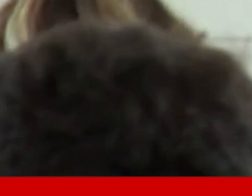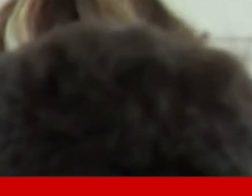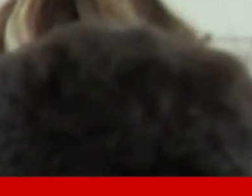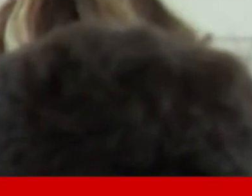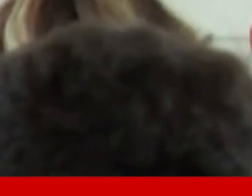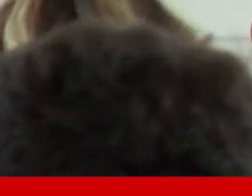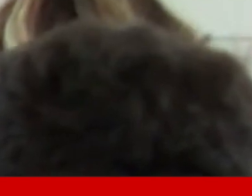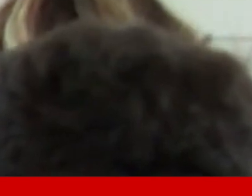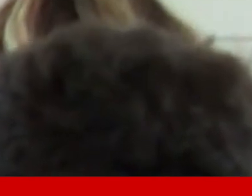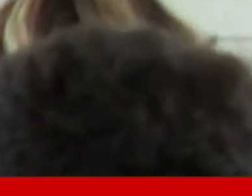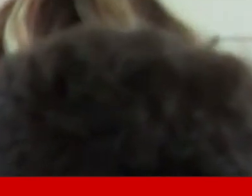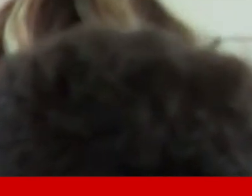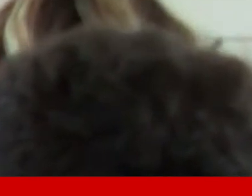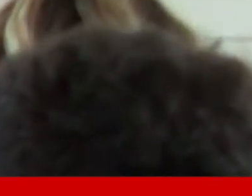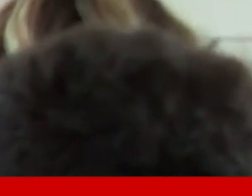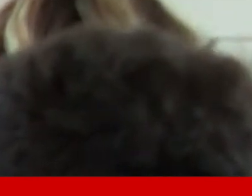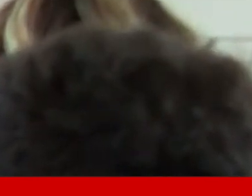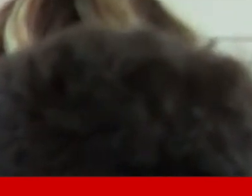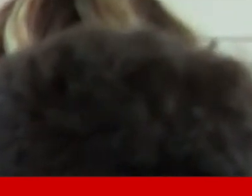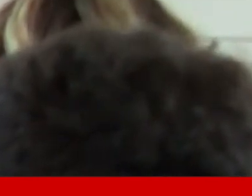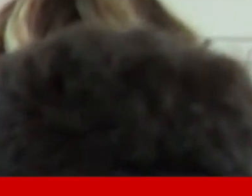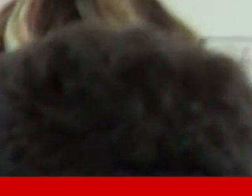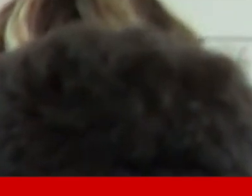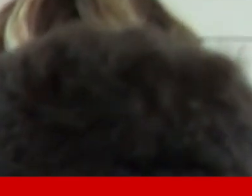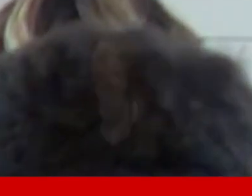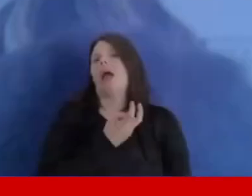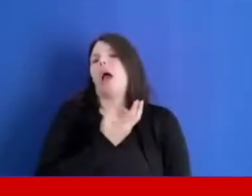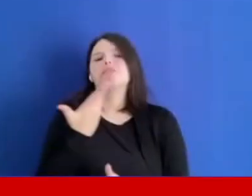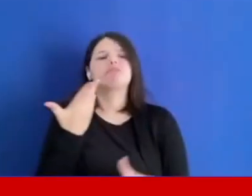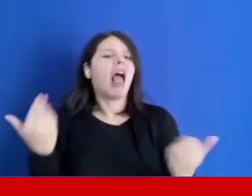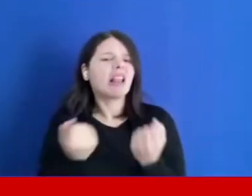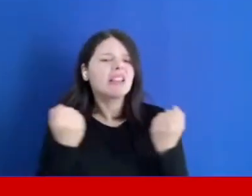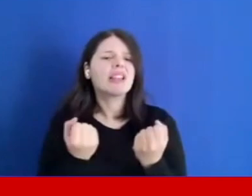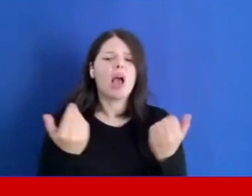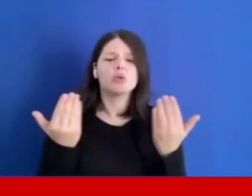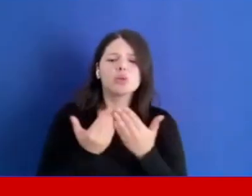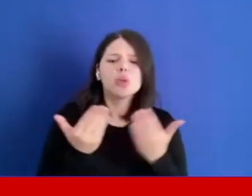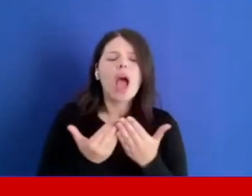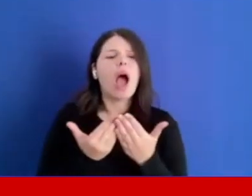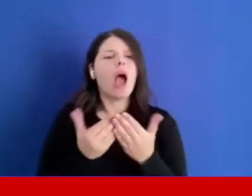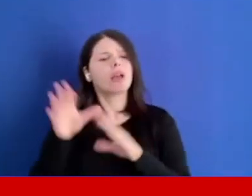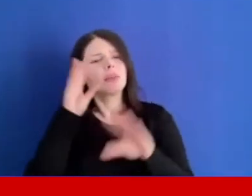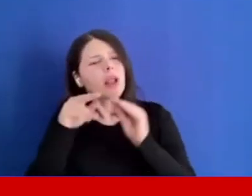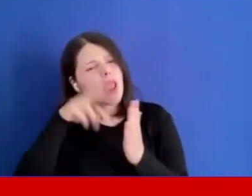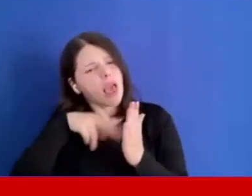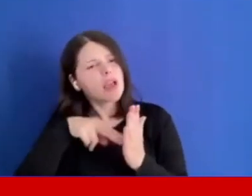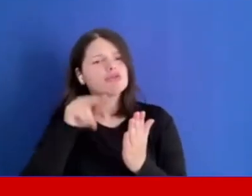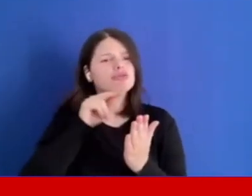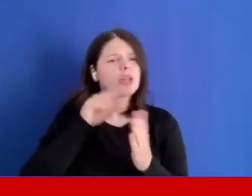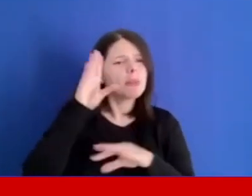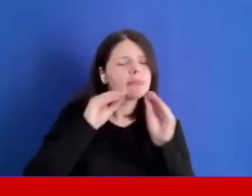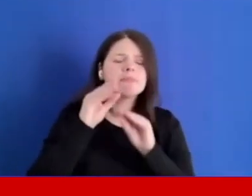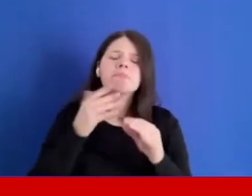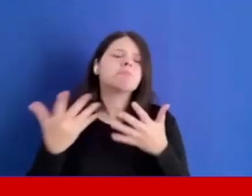prima ovviamente fare logopedia, andare, fare tutte le attività, studiare, imparare a leggere, parlare prima del tempo, e